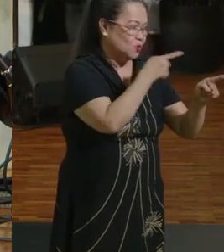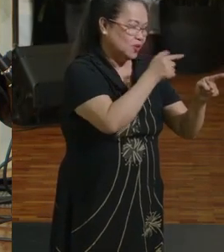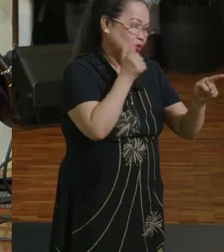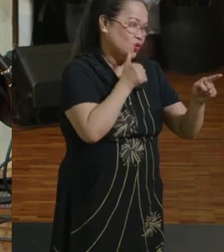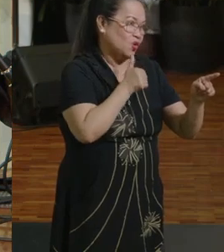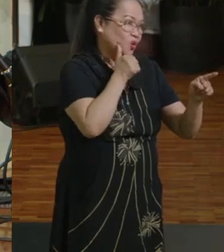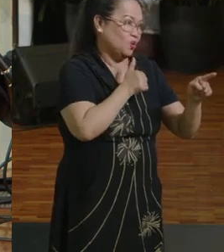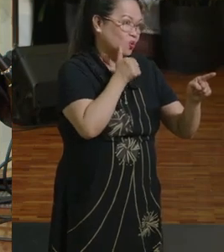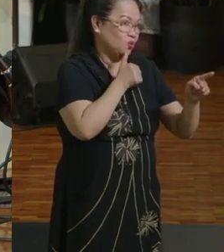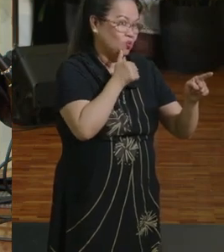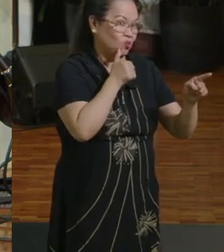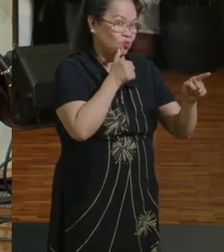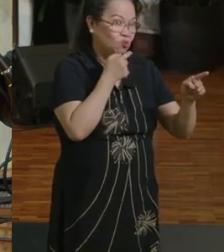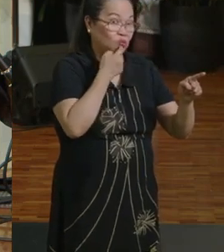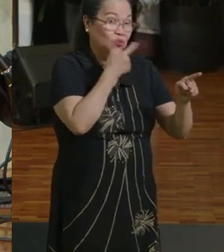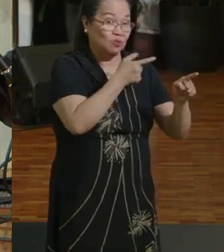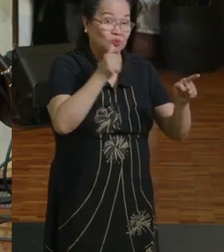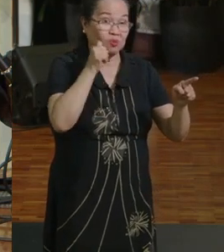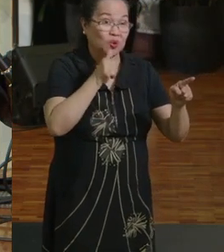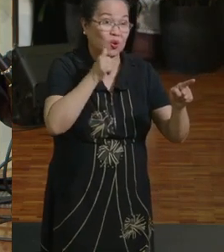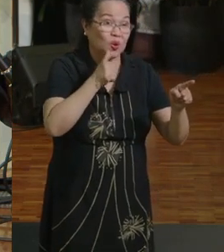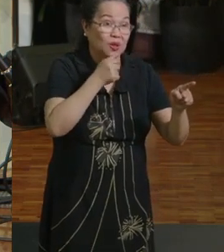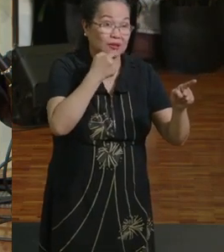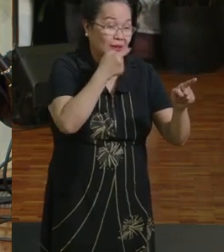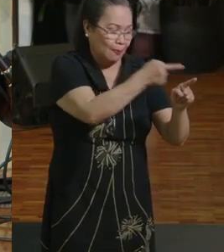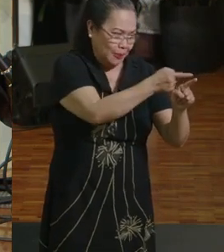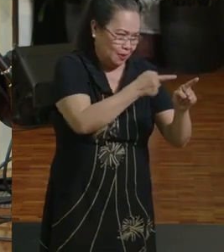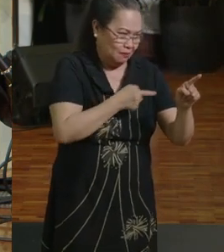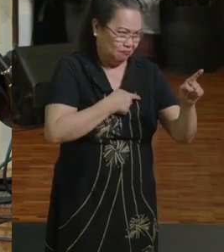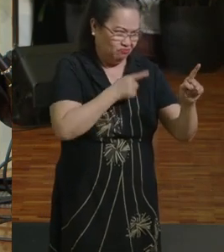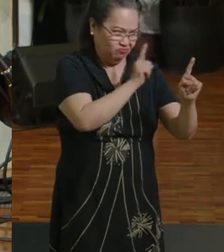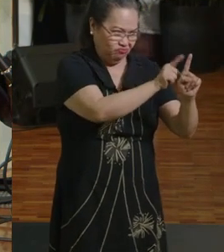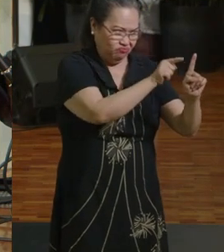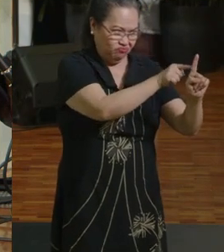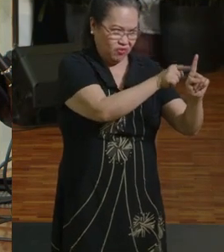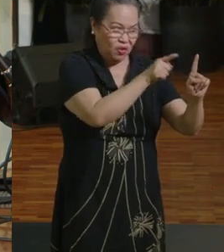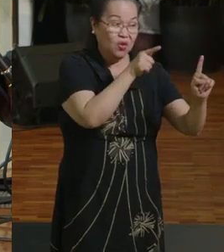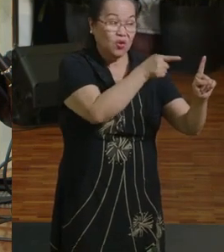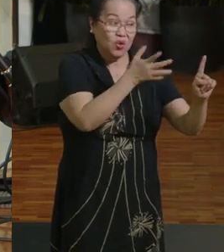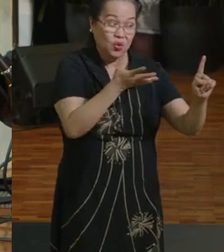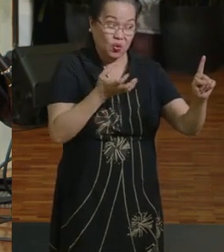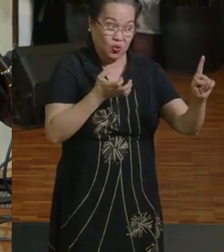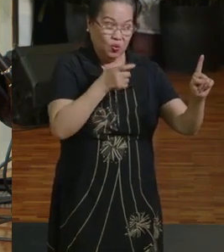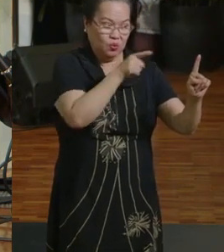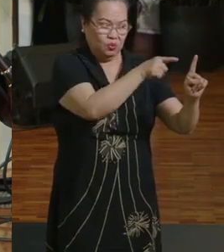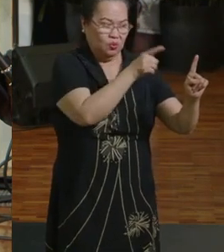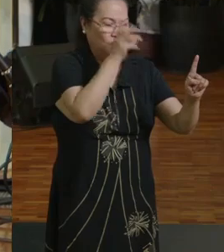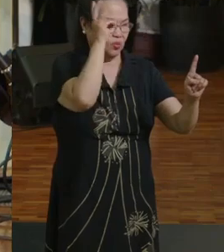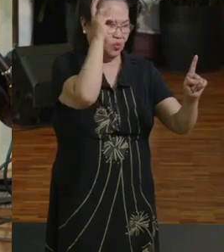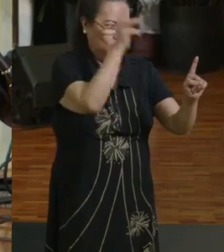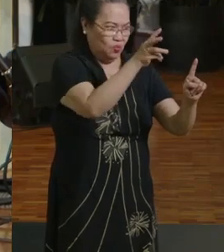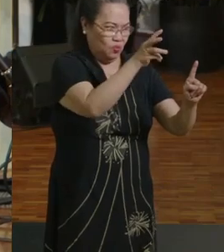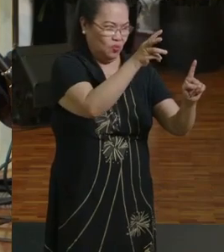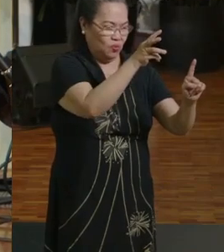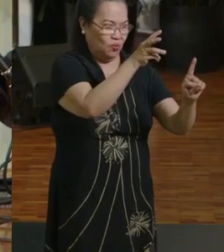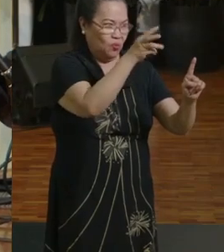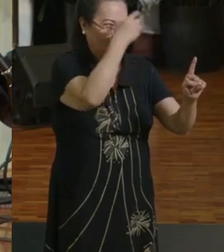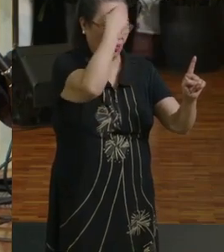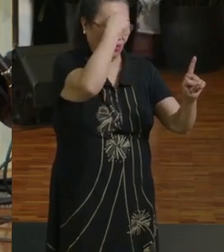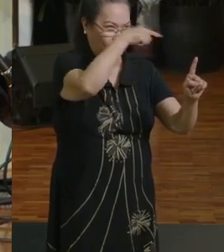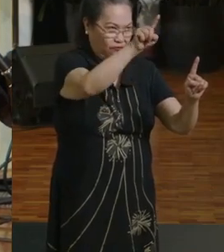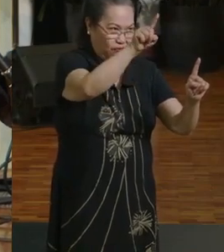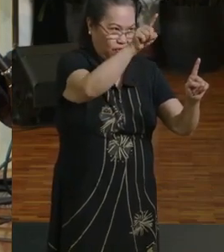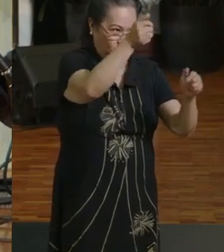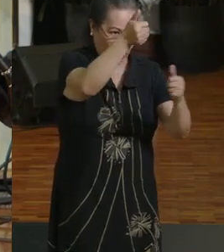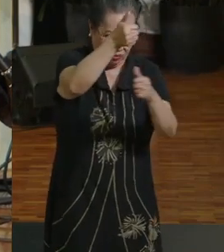babae. Ang sabi niya sa kanya, "And your desire shall be for your